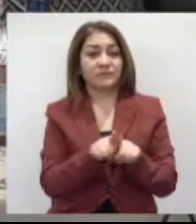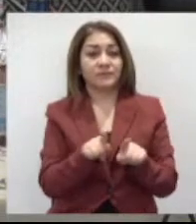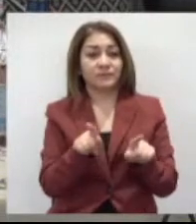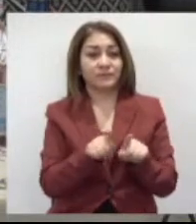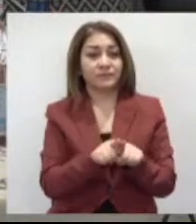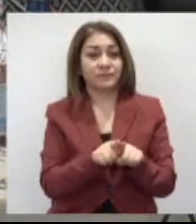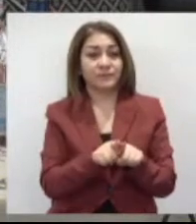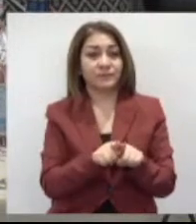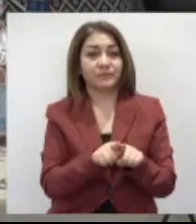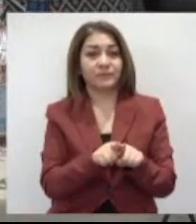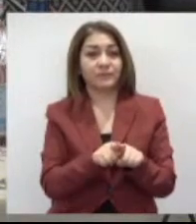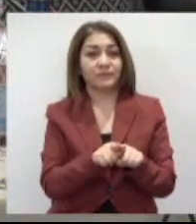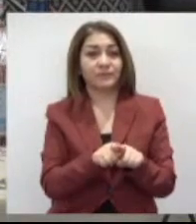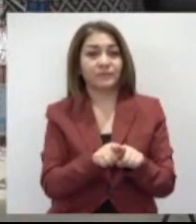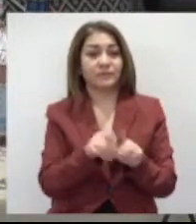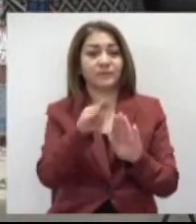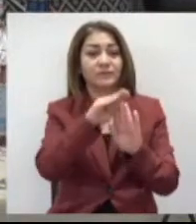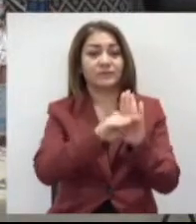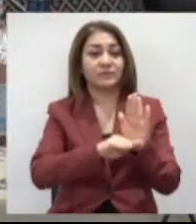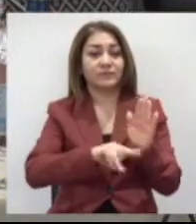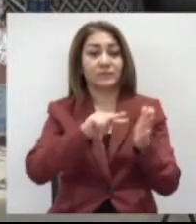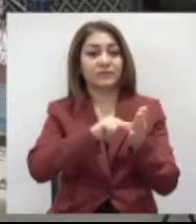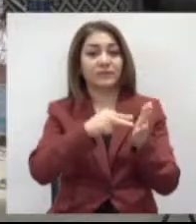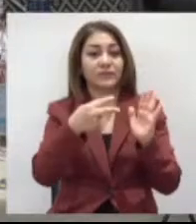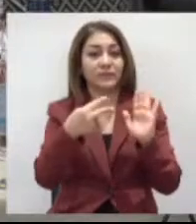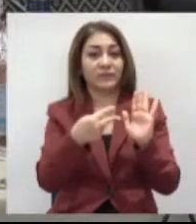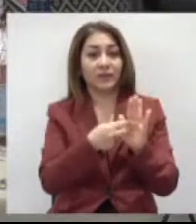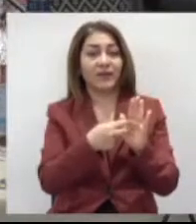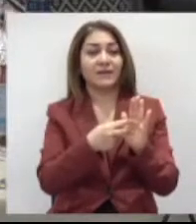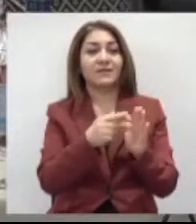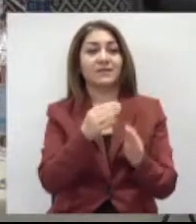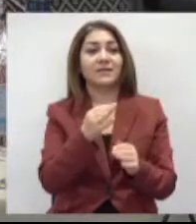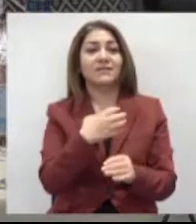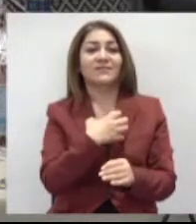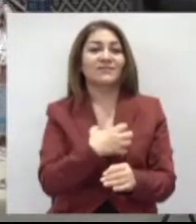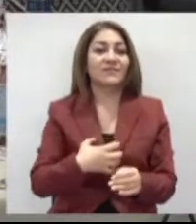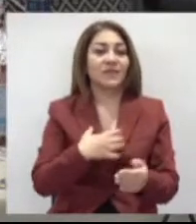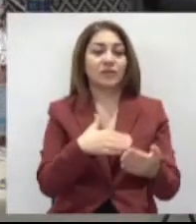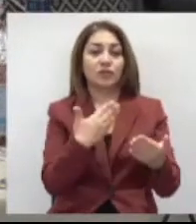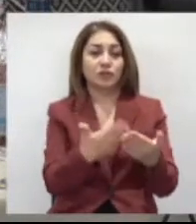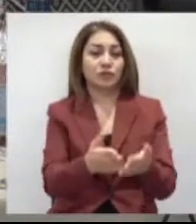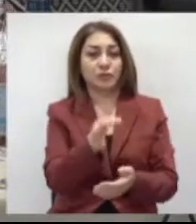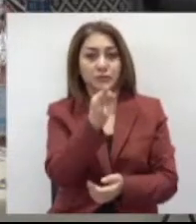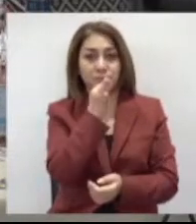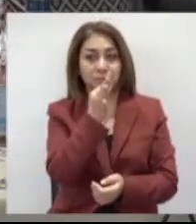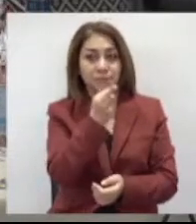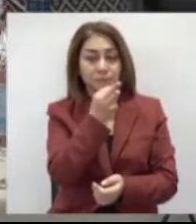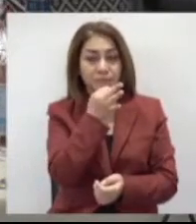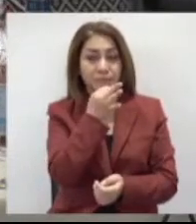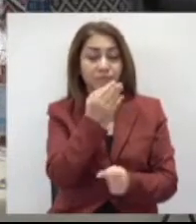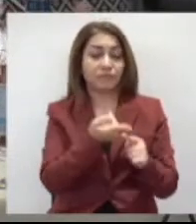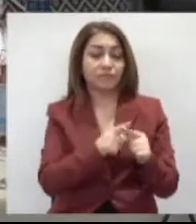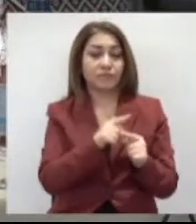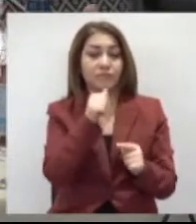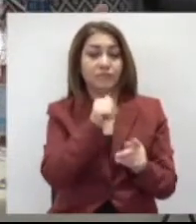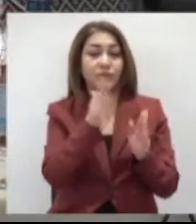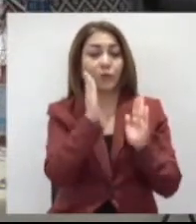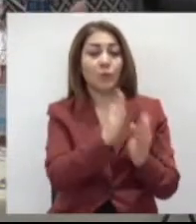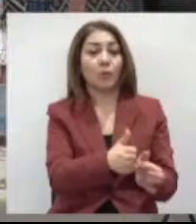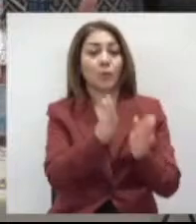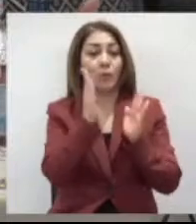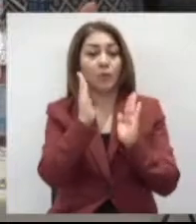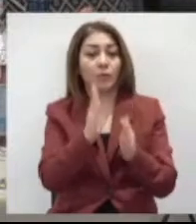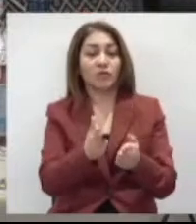հստակ այսպես նեղ օրակարգական հարցեր դեռևս ներկայացված չեն, հետևաբար փորձել ենք ուղղությունները